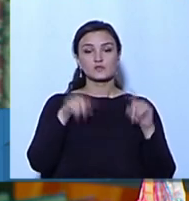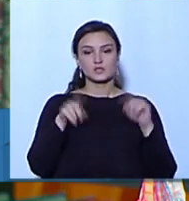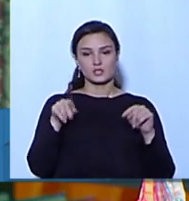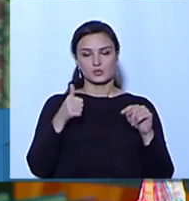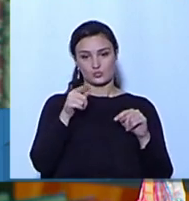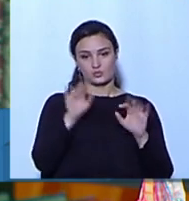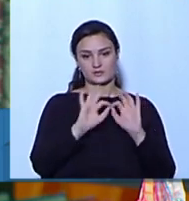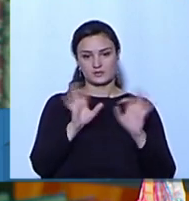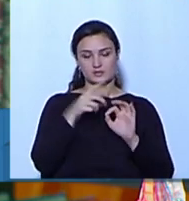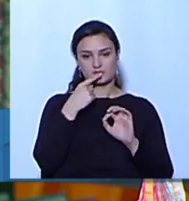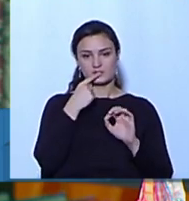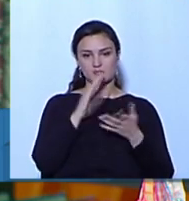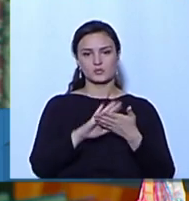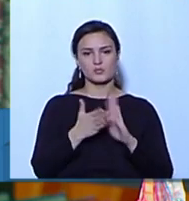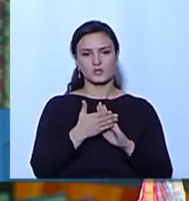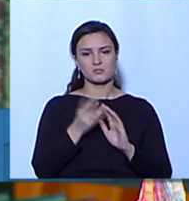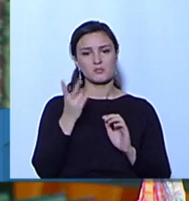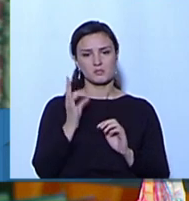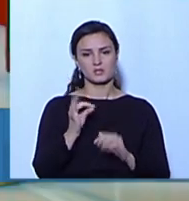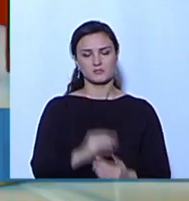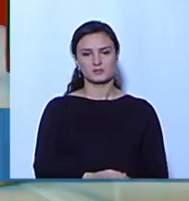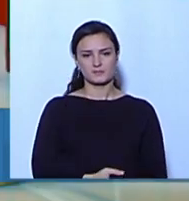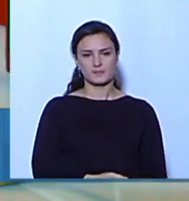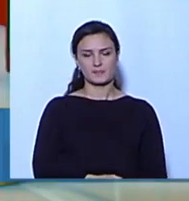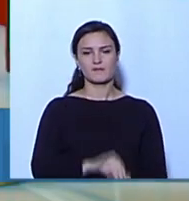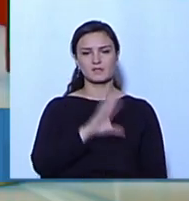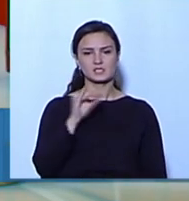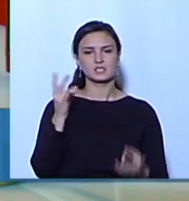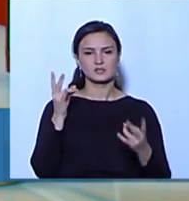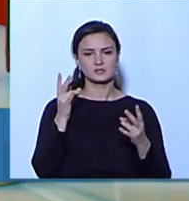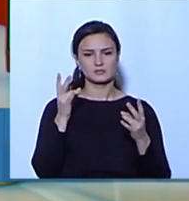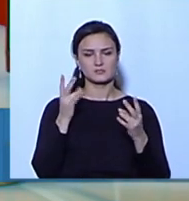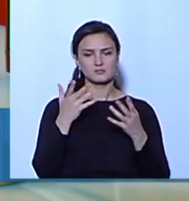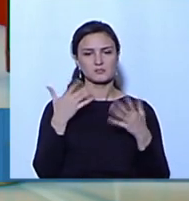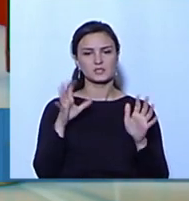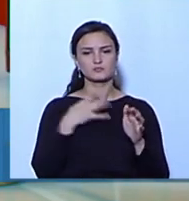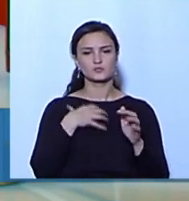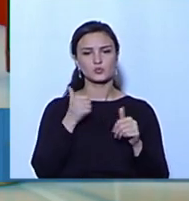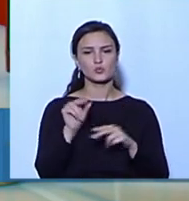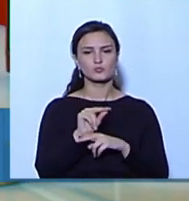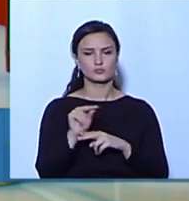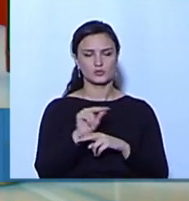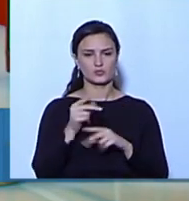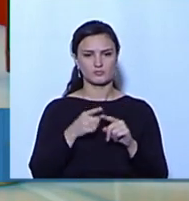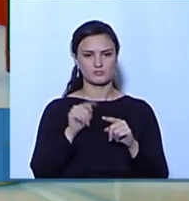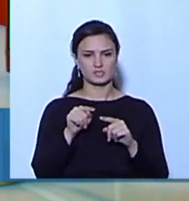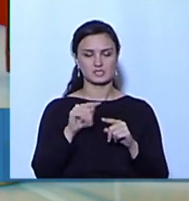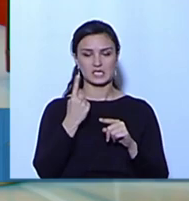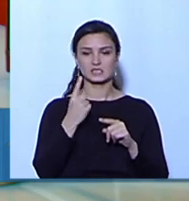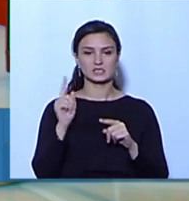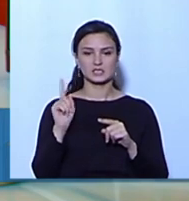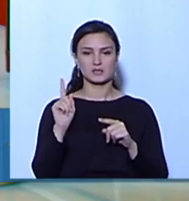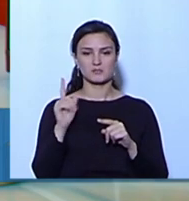როგორც თქვენ ბრძანეთ მდგომარეობა, თუმცა ყველაზე საჭირო რატო არის როგორ მკურნალობთ ამას? ხა ერთი